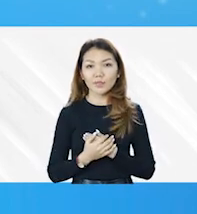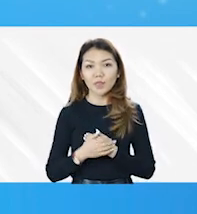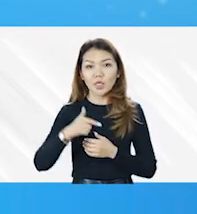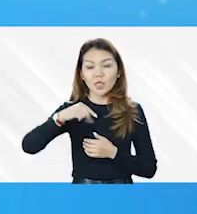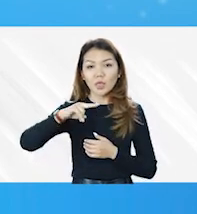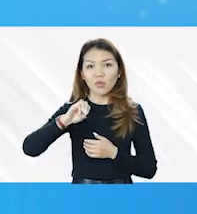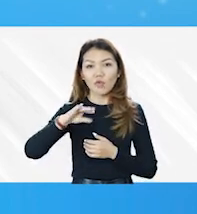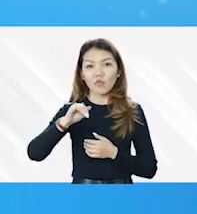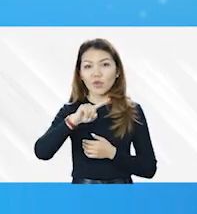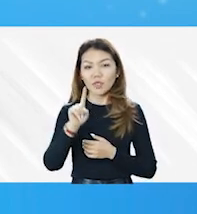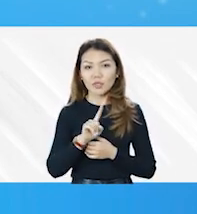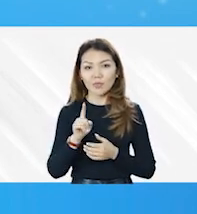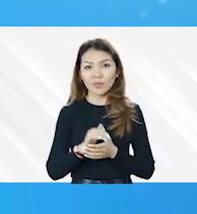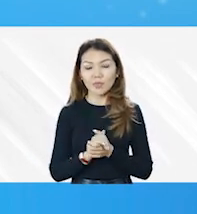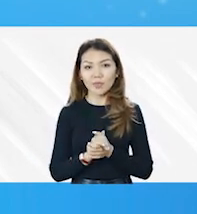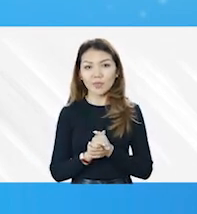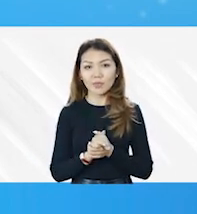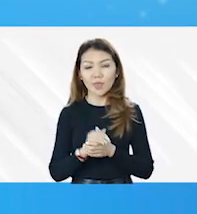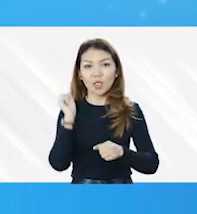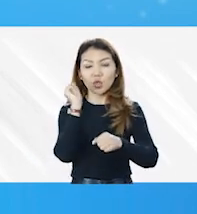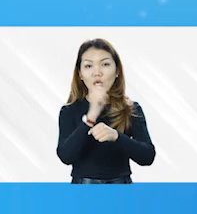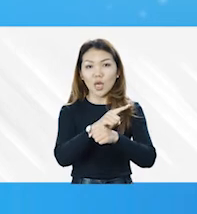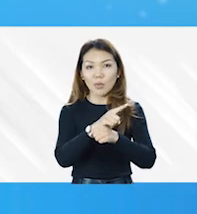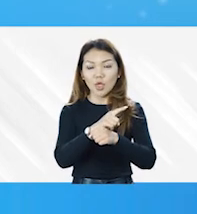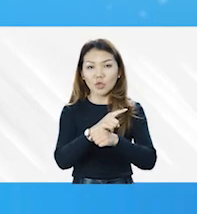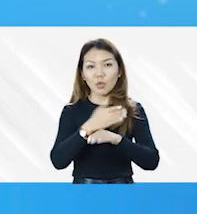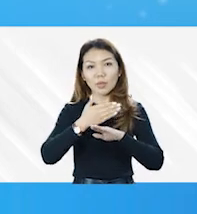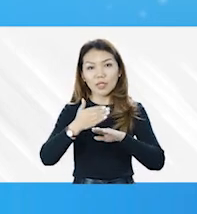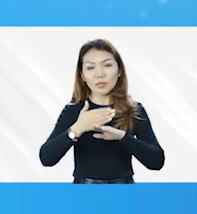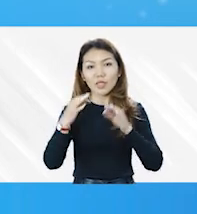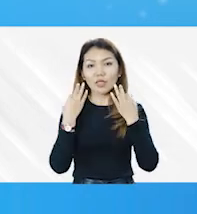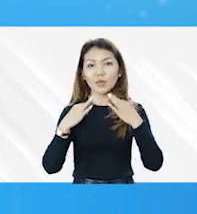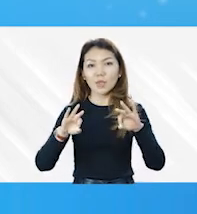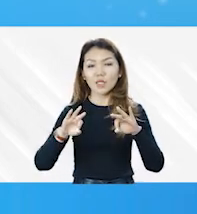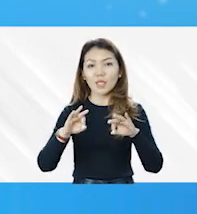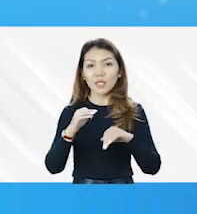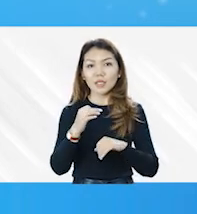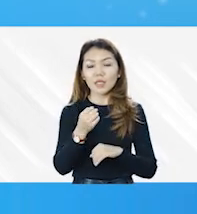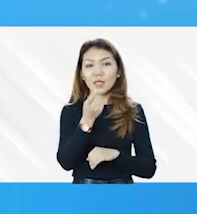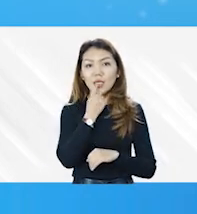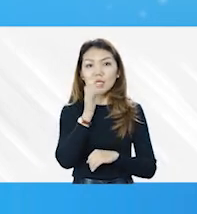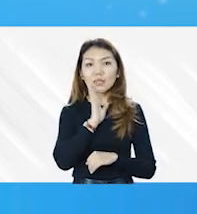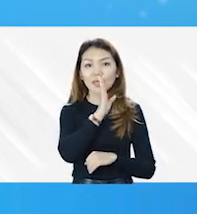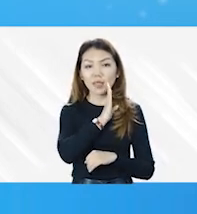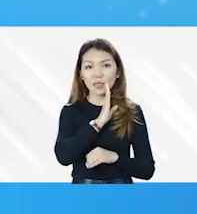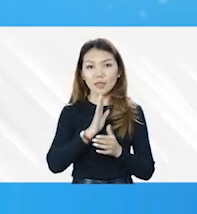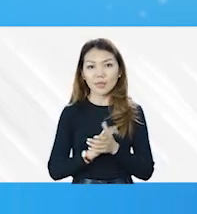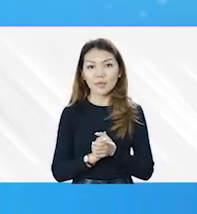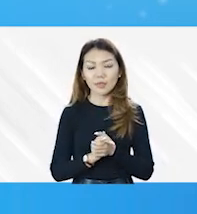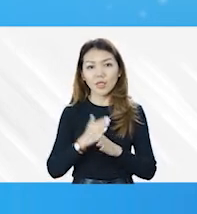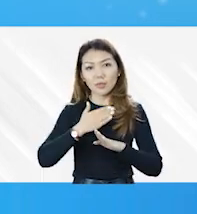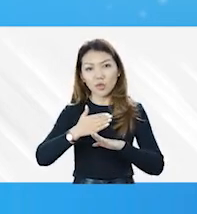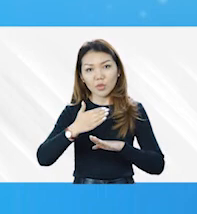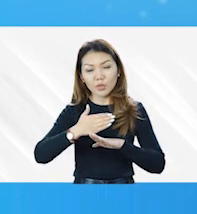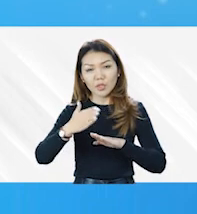Гипофиз дает команду яичникам постепенно освобождать яйцеклетки. С тех пор, месяц за